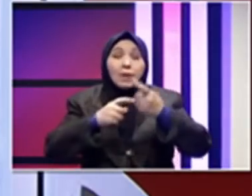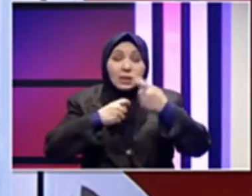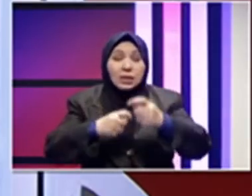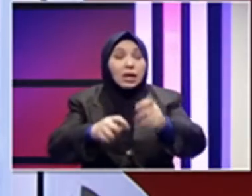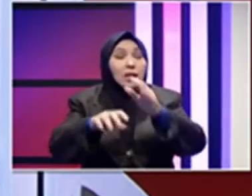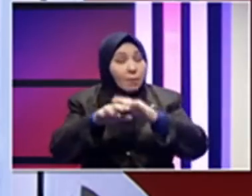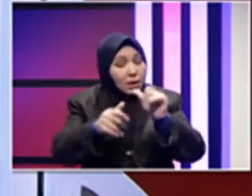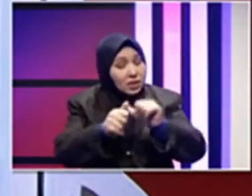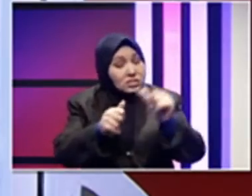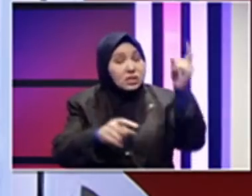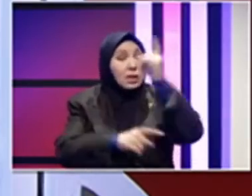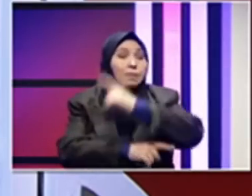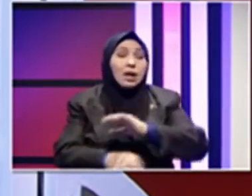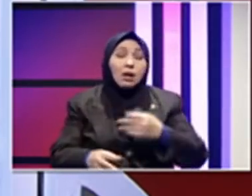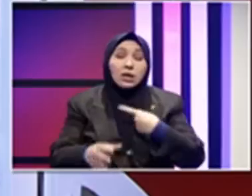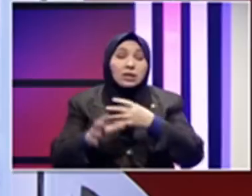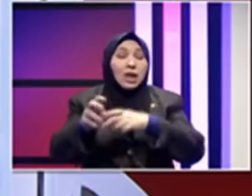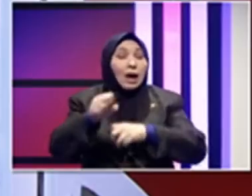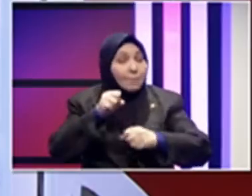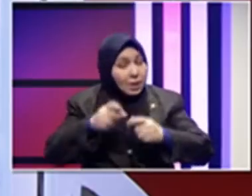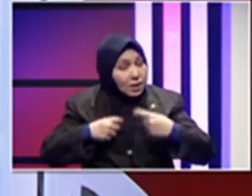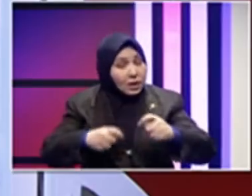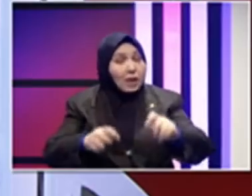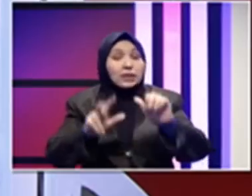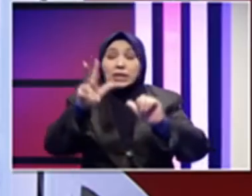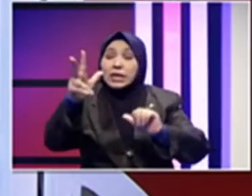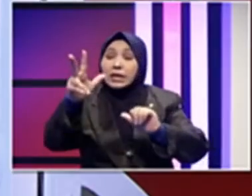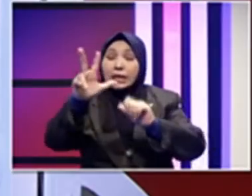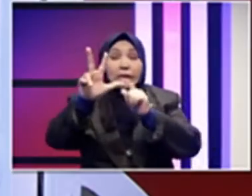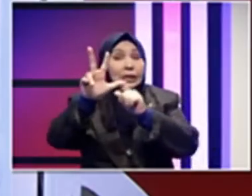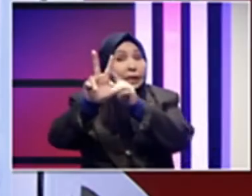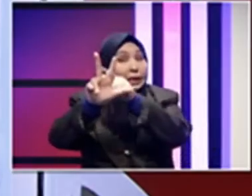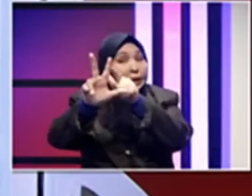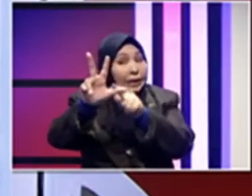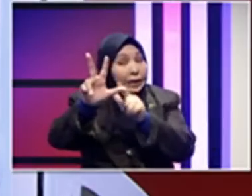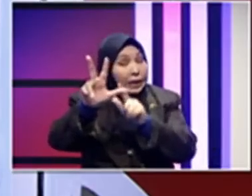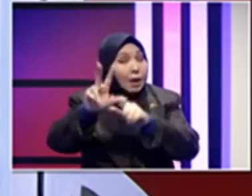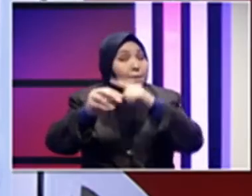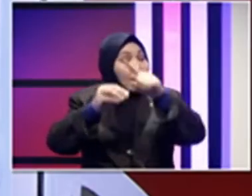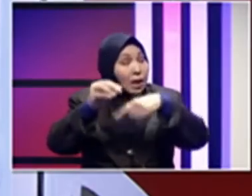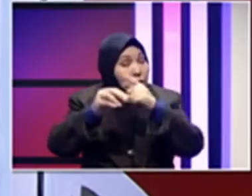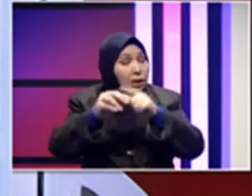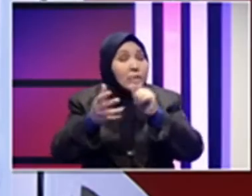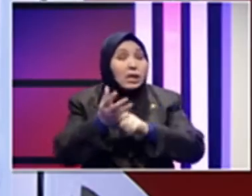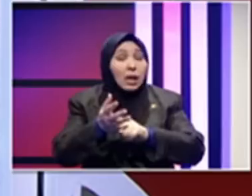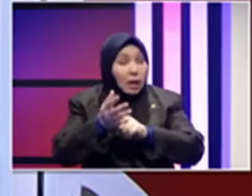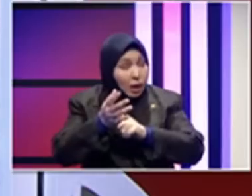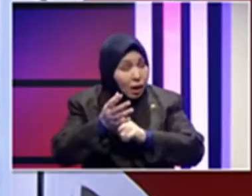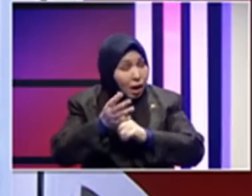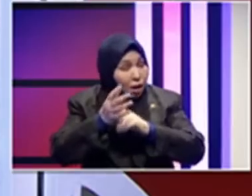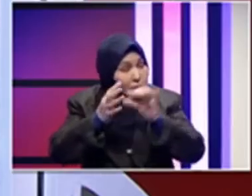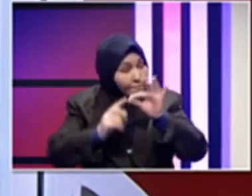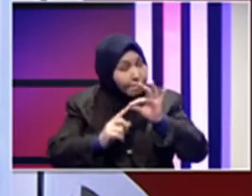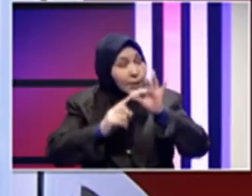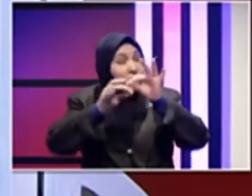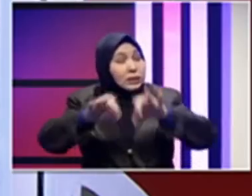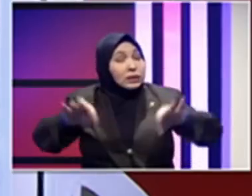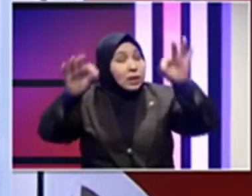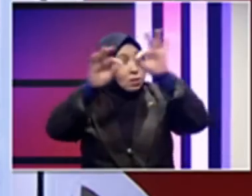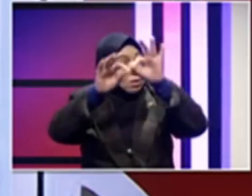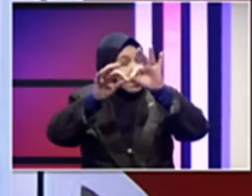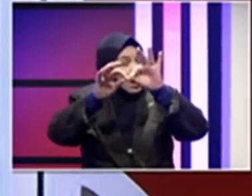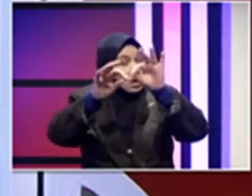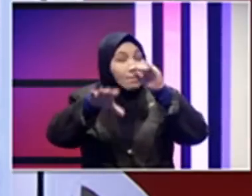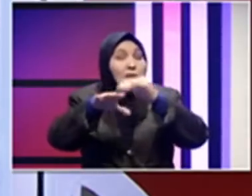hari. Kalau kita ambil tindakan tiga perkara yang ada pada ayat 29 ini, inilah puncak kepada suatu ilmu, Ustaz. Ya, ini yang perlu